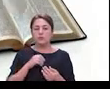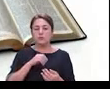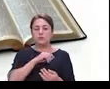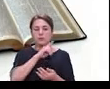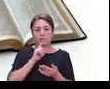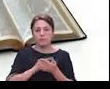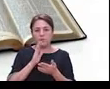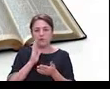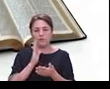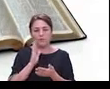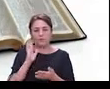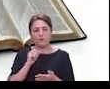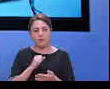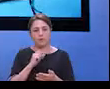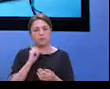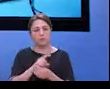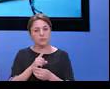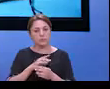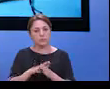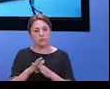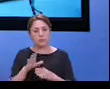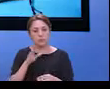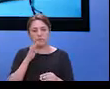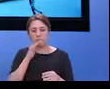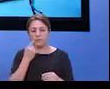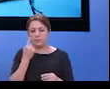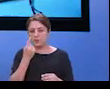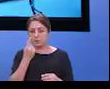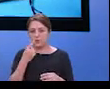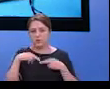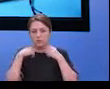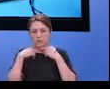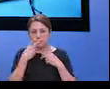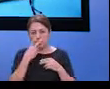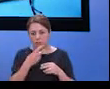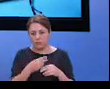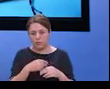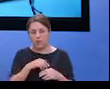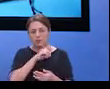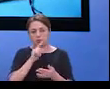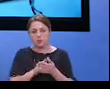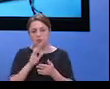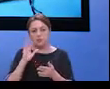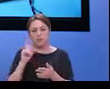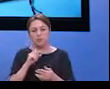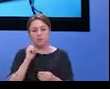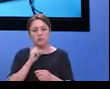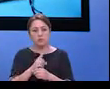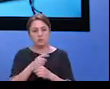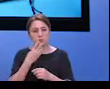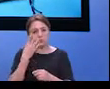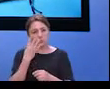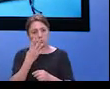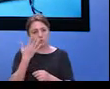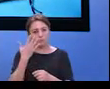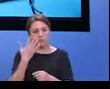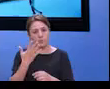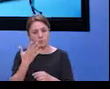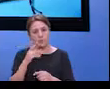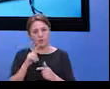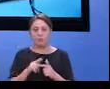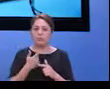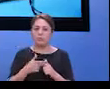va topshiriqlarni bajarayotganingizda bir narsaga alohida e'tibor bering. Savol va topshiriqlar 4ta, 5ta